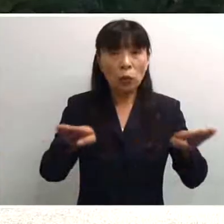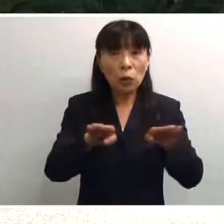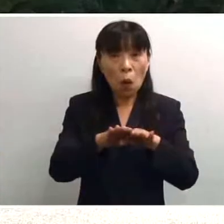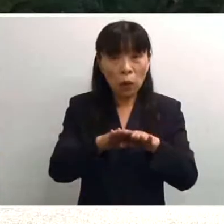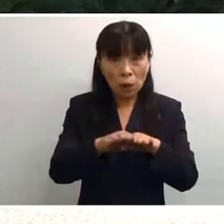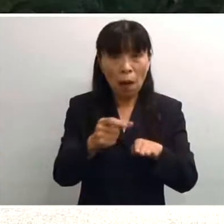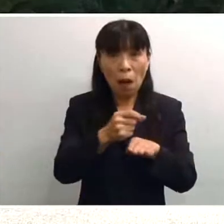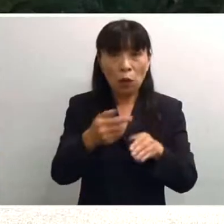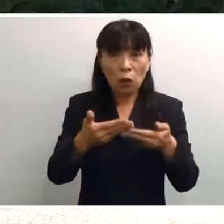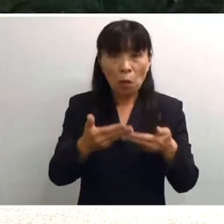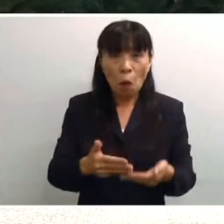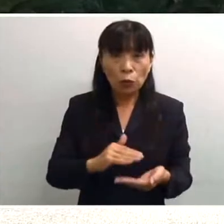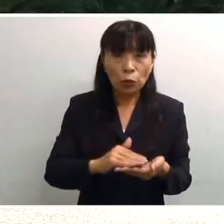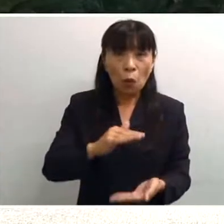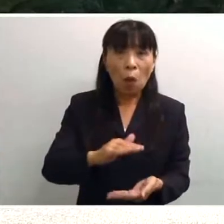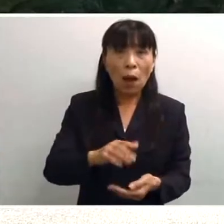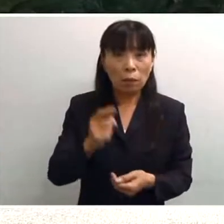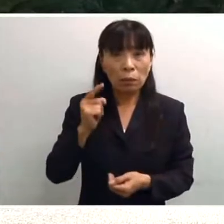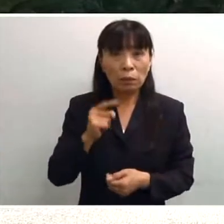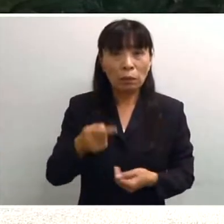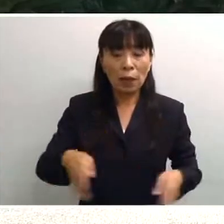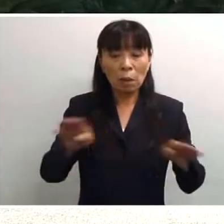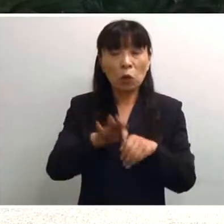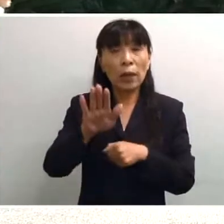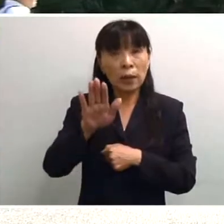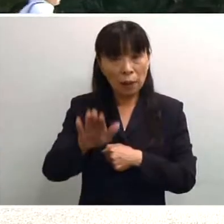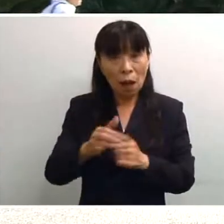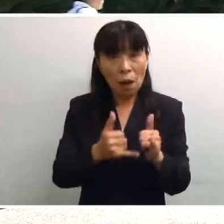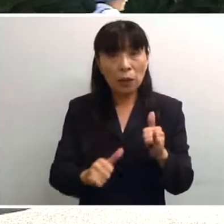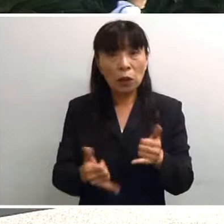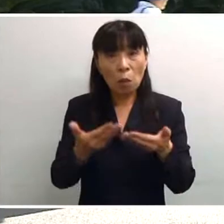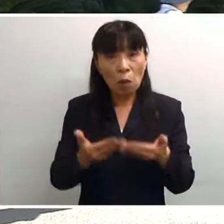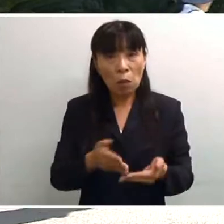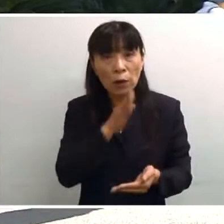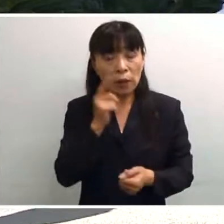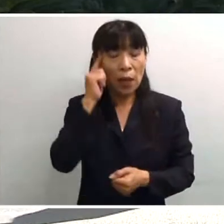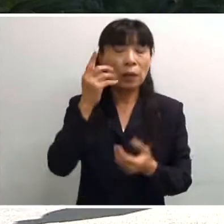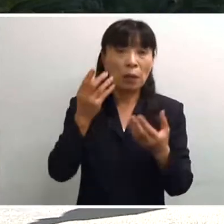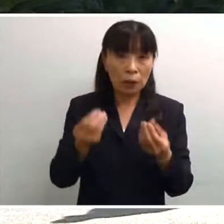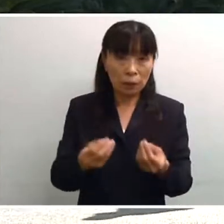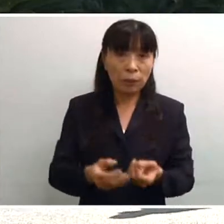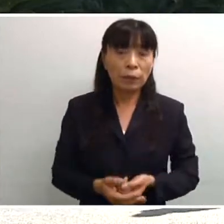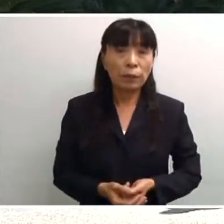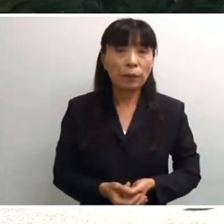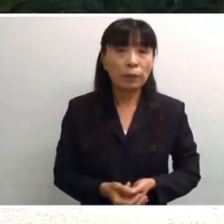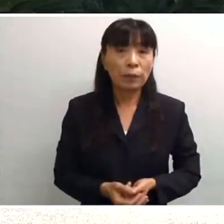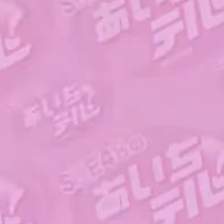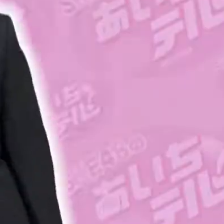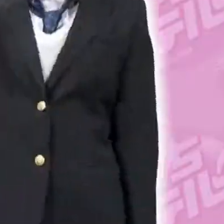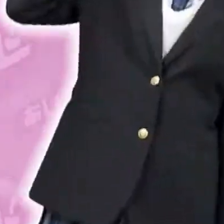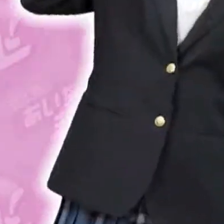本庁舎はとても重厚感のある建物でした。歴史の重みを実感します。